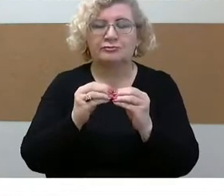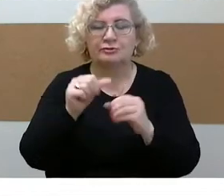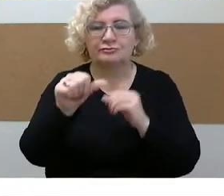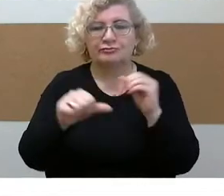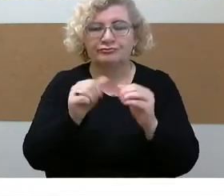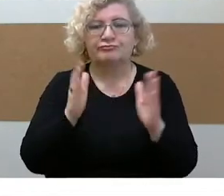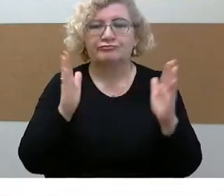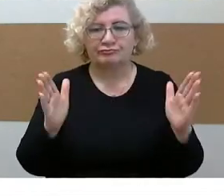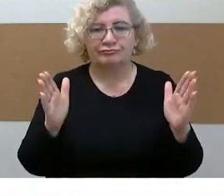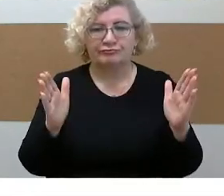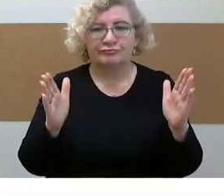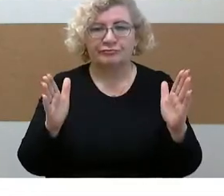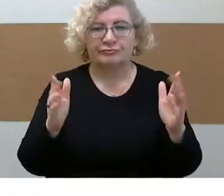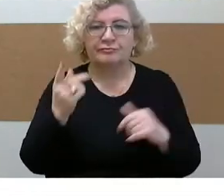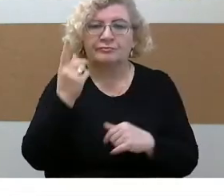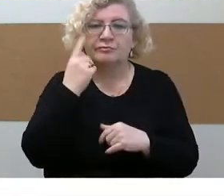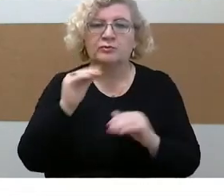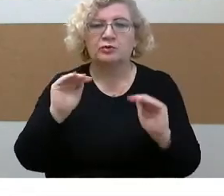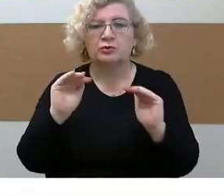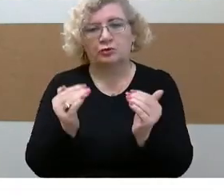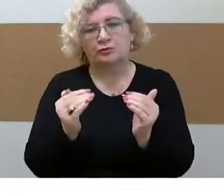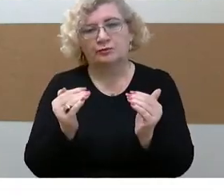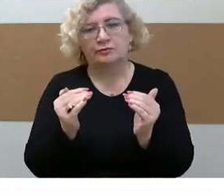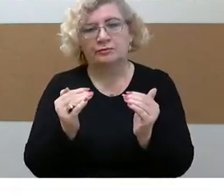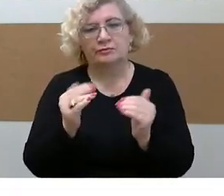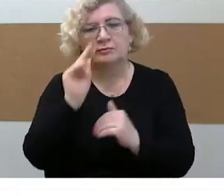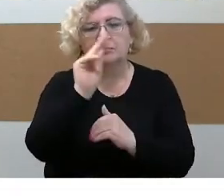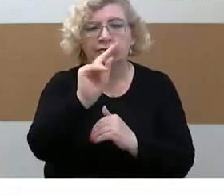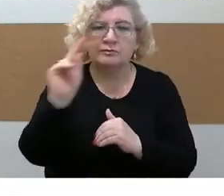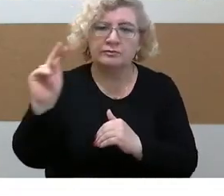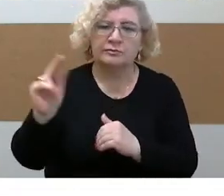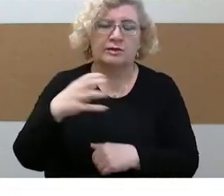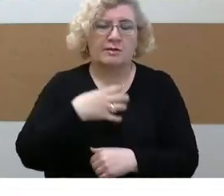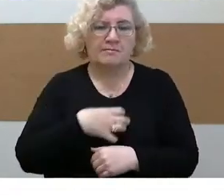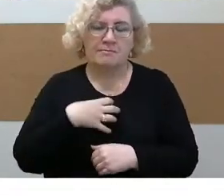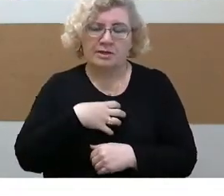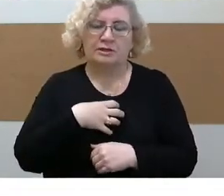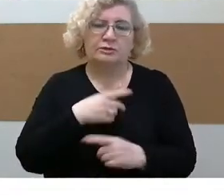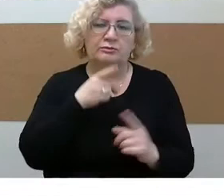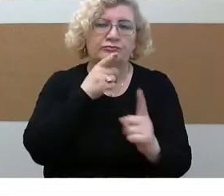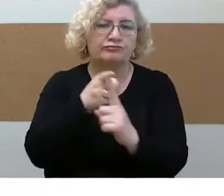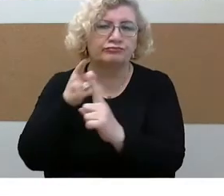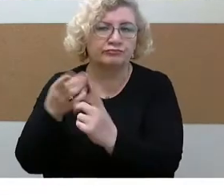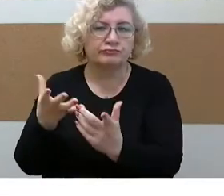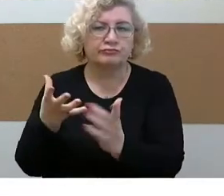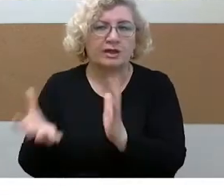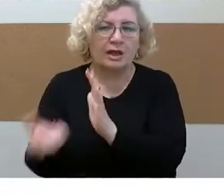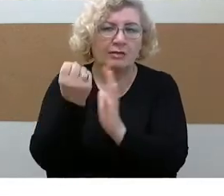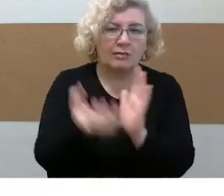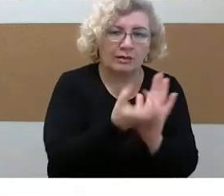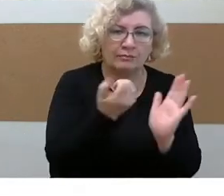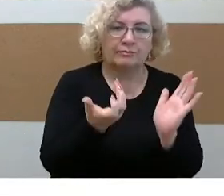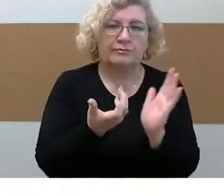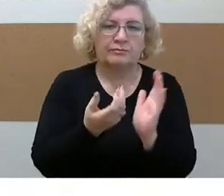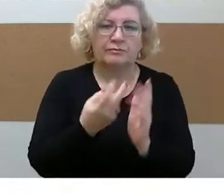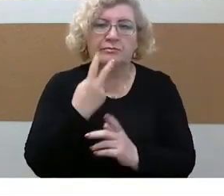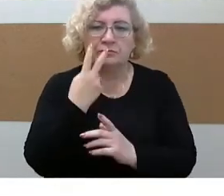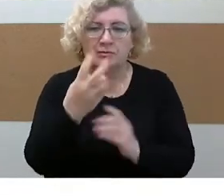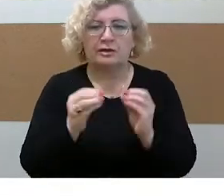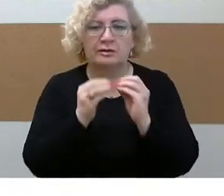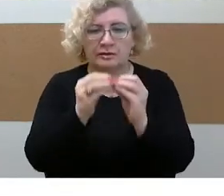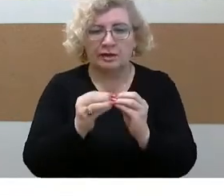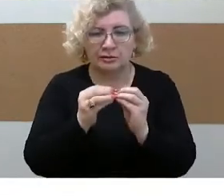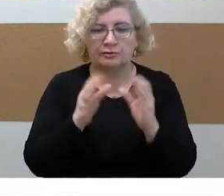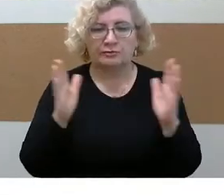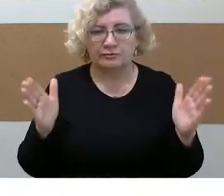Ir noriu trumpai paminėti pagrindinius iššūkius, kuriuos vis dėlto mes matom per pastarosius